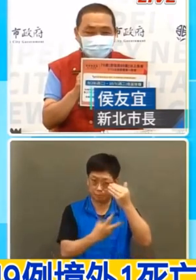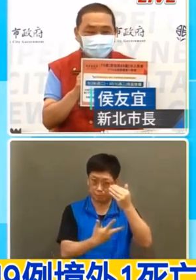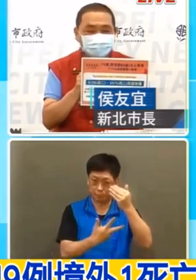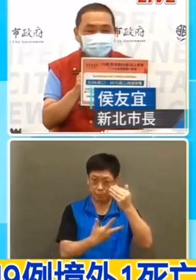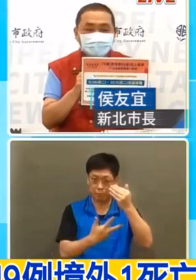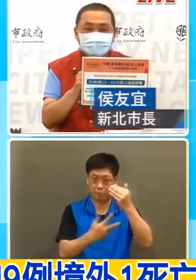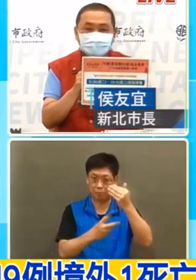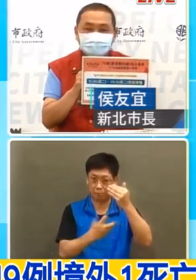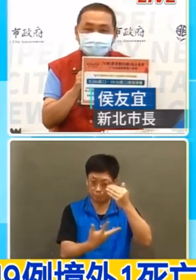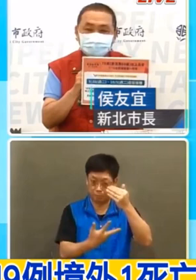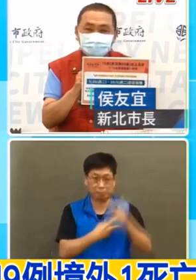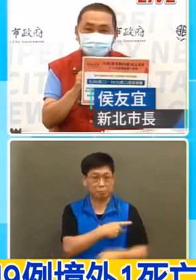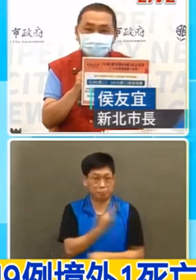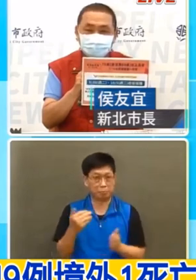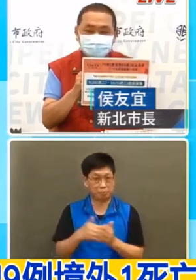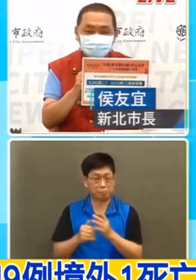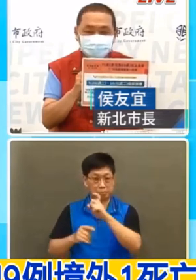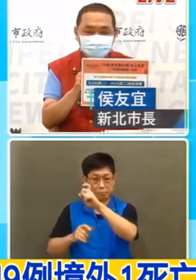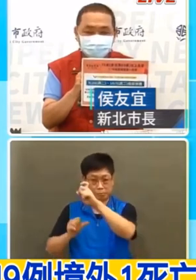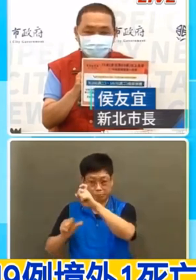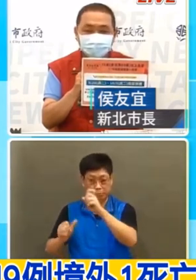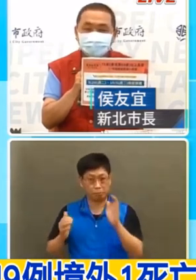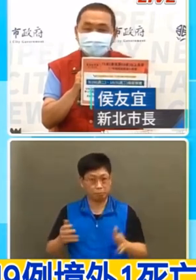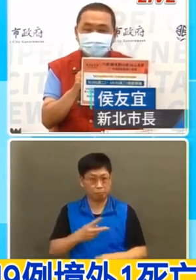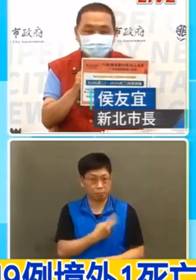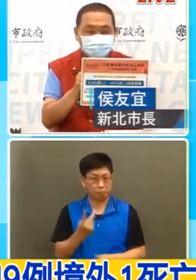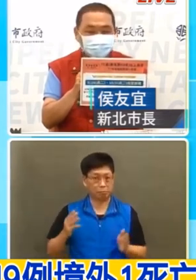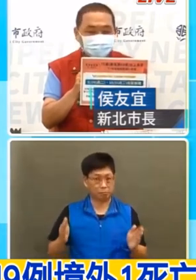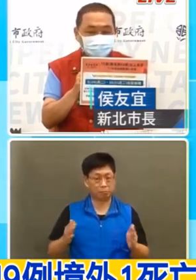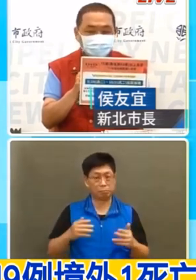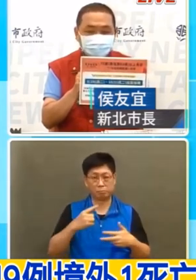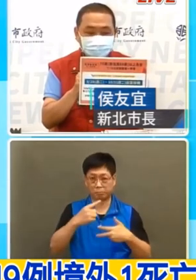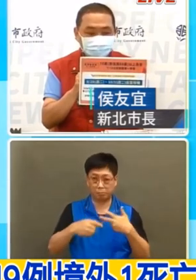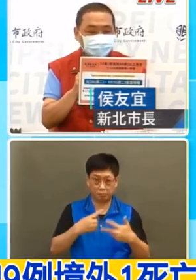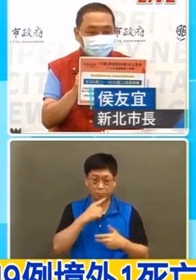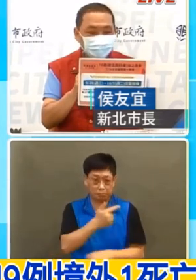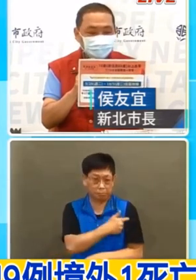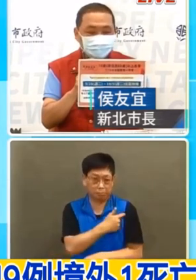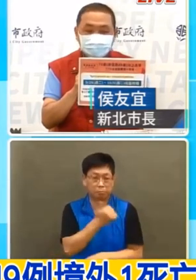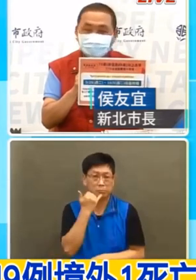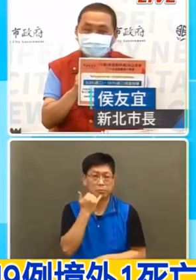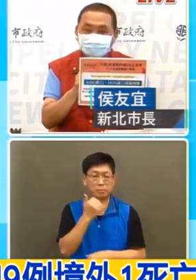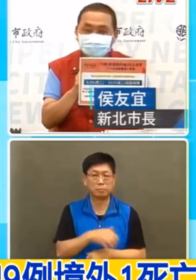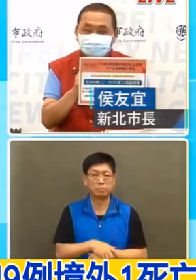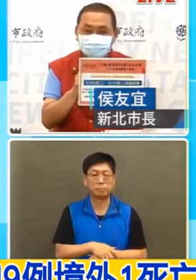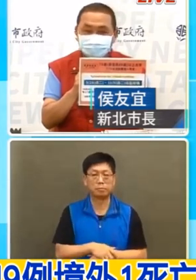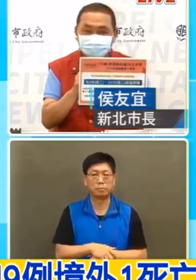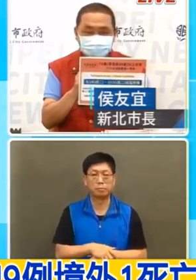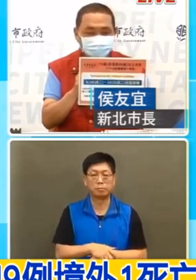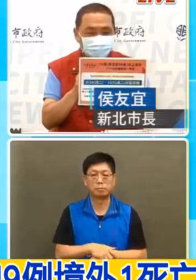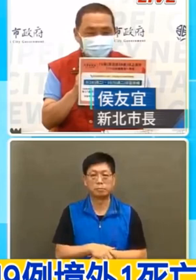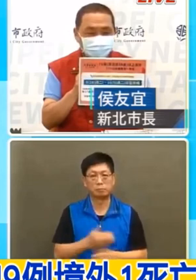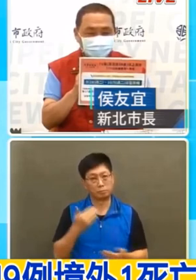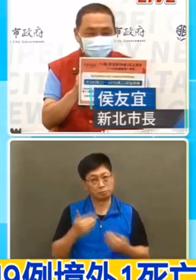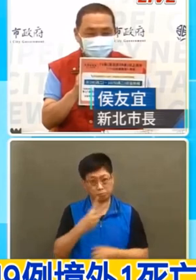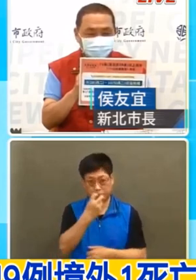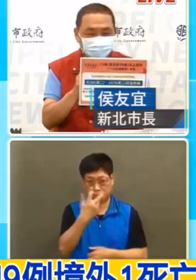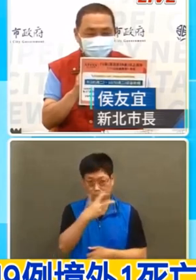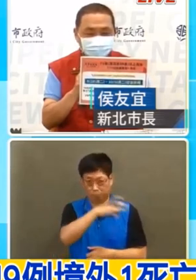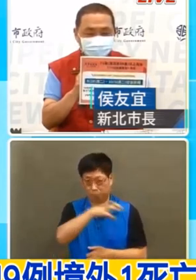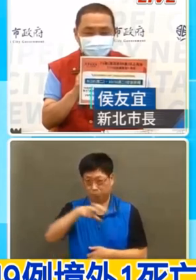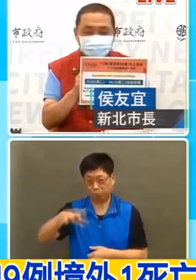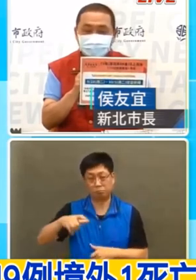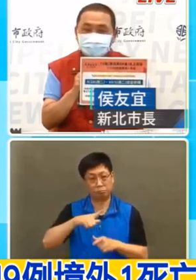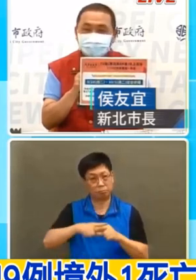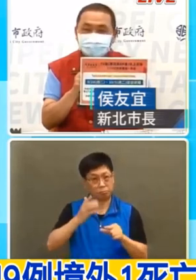礼拜2。到10月5号的礼拜2疫苗接种。 那有27处的大中